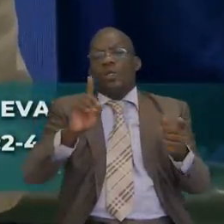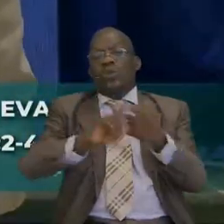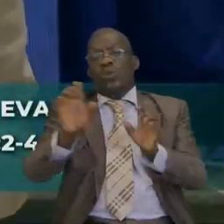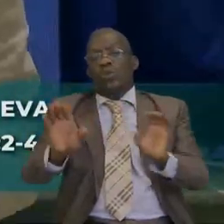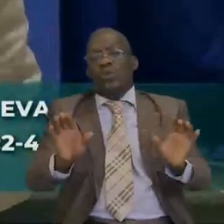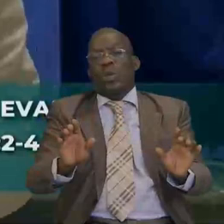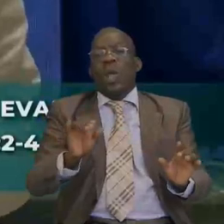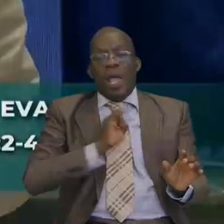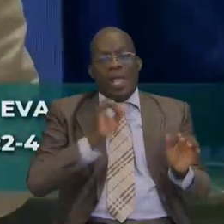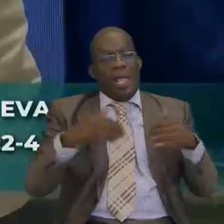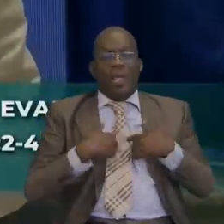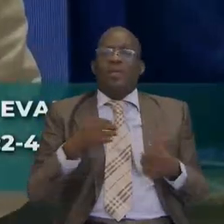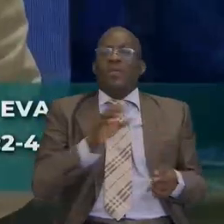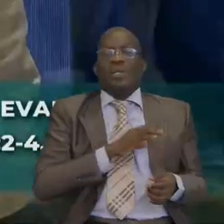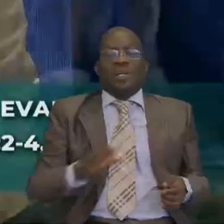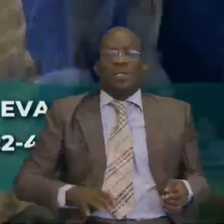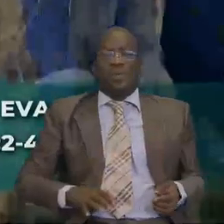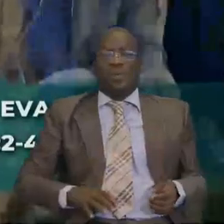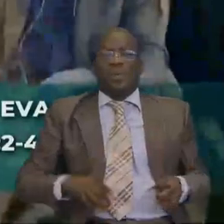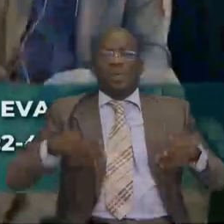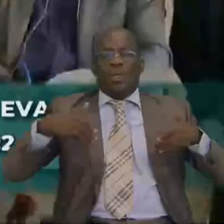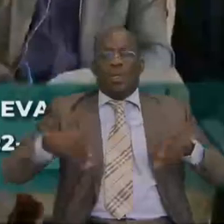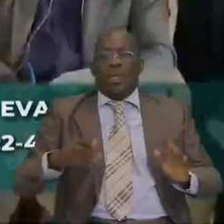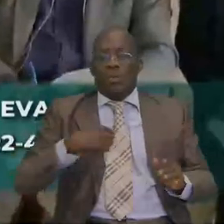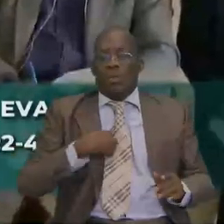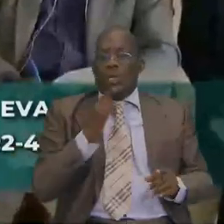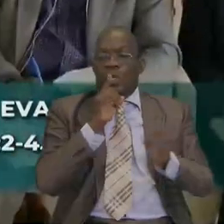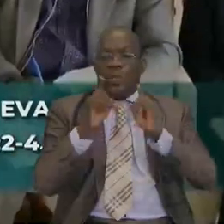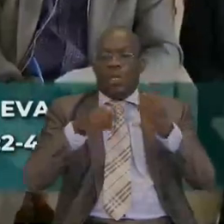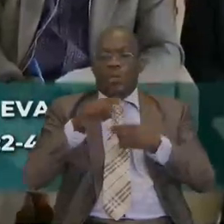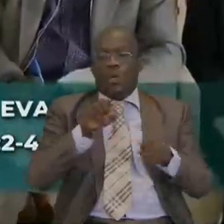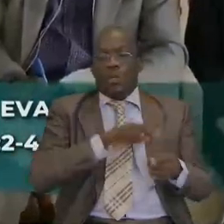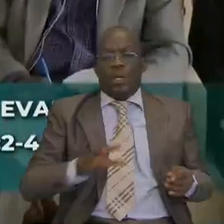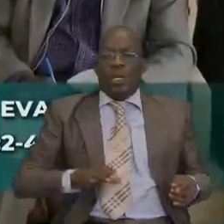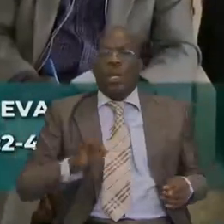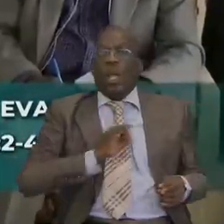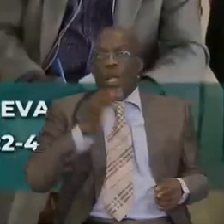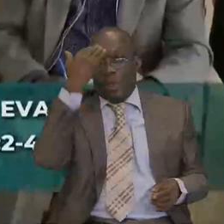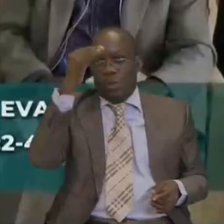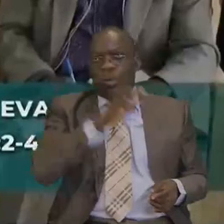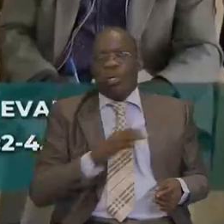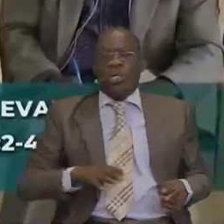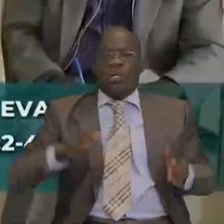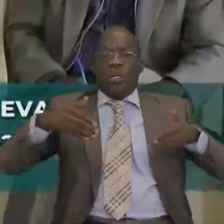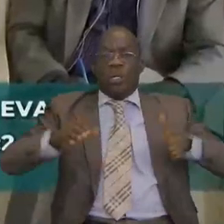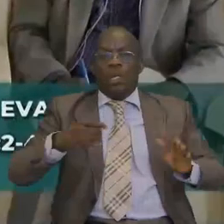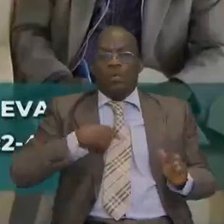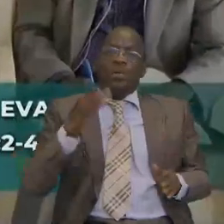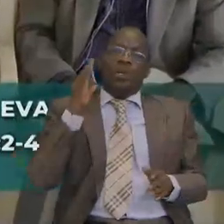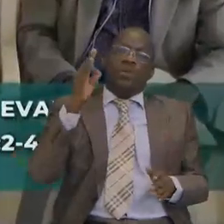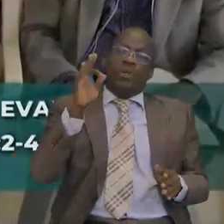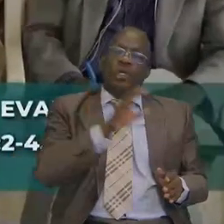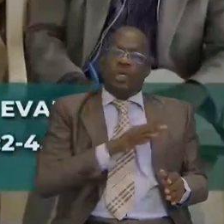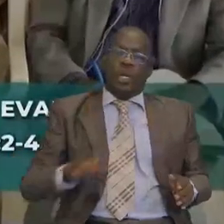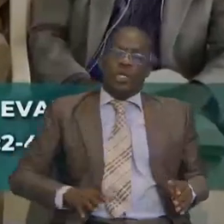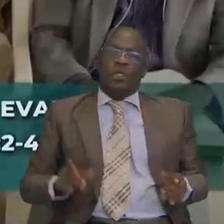Christ, laisse-moi parler de Christ, je connais Christ, je vais prêcher Christ à ces gens-là,